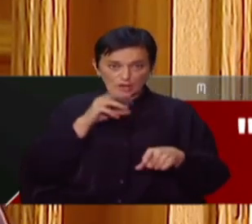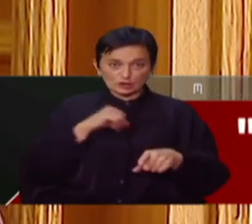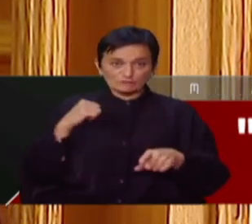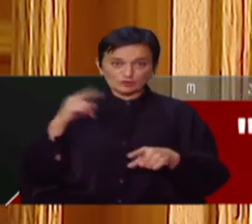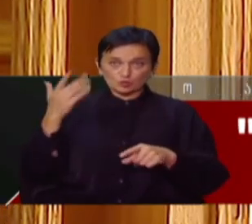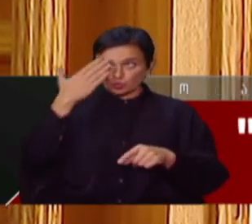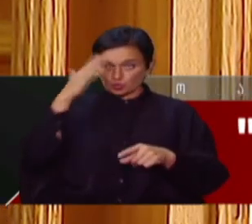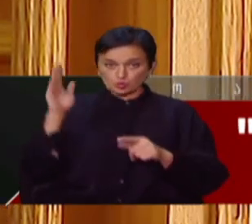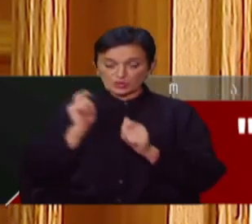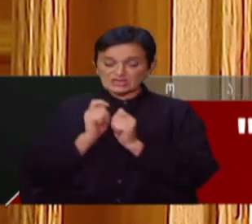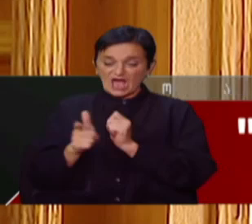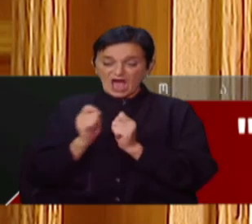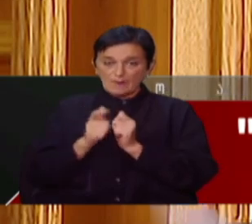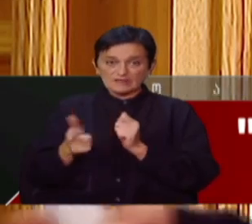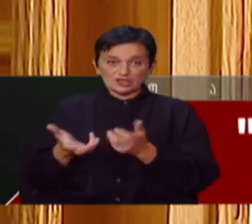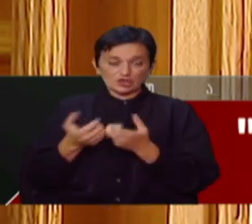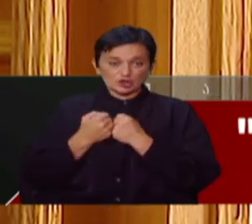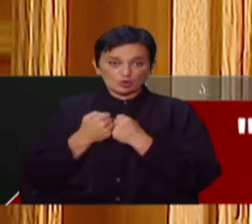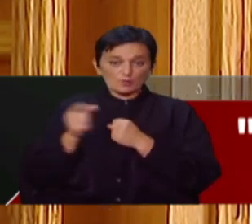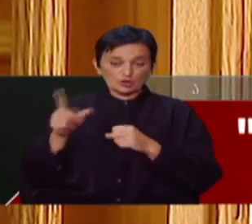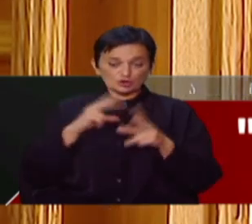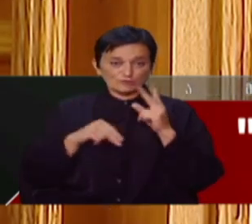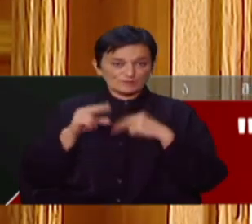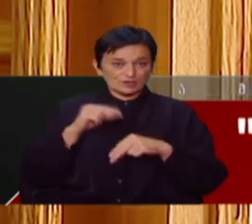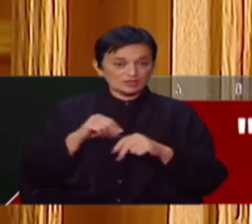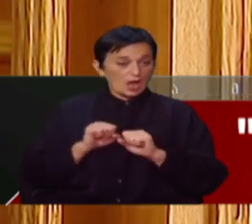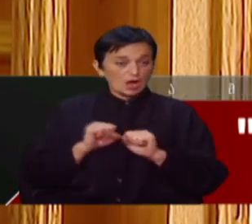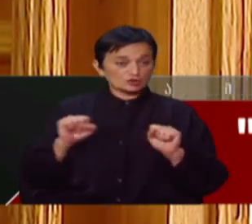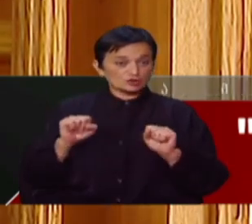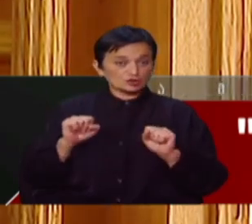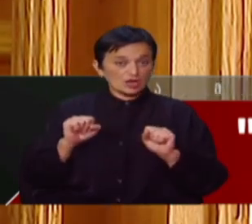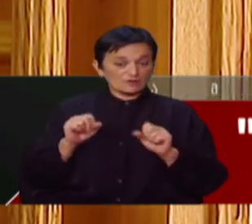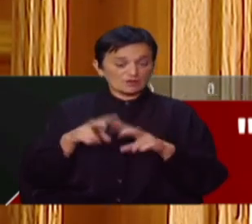დაფინანსებას უწყვეტენ, რომ იღებენ, თვლიან რომ არ შეიძლება მისი გამოკვლევა.